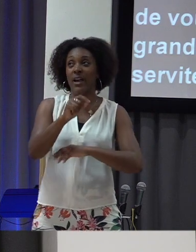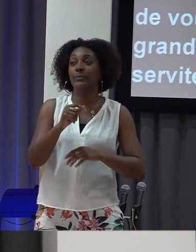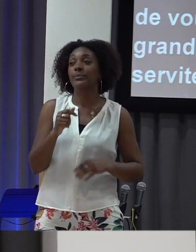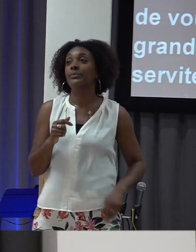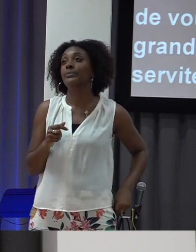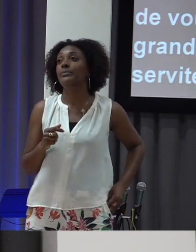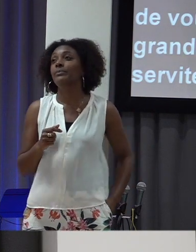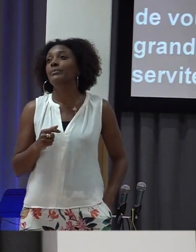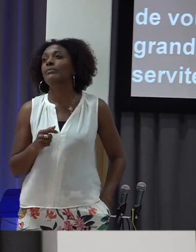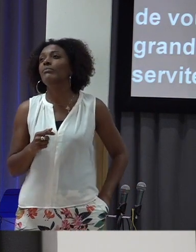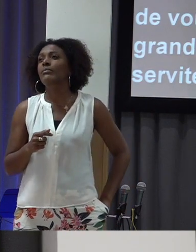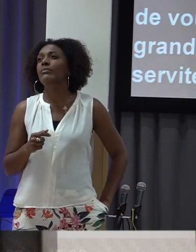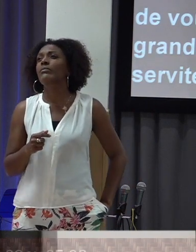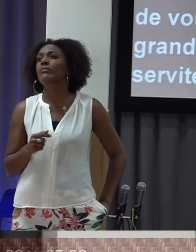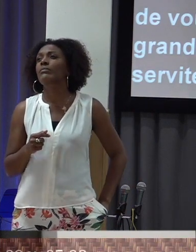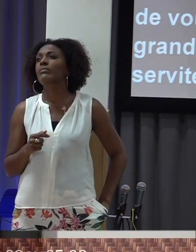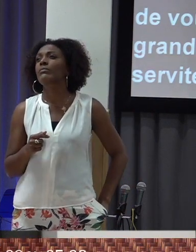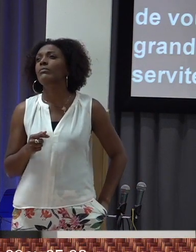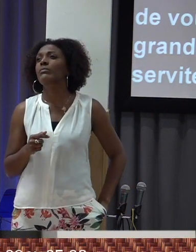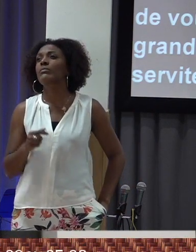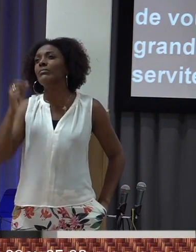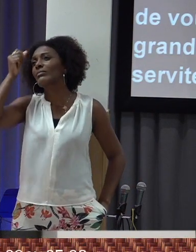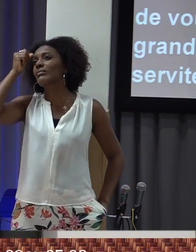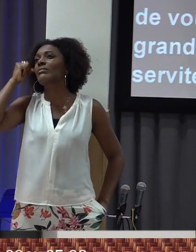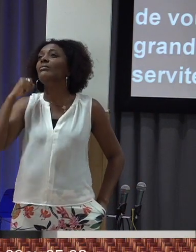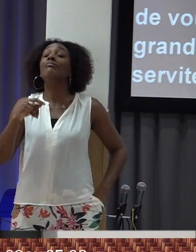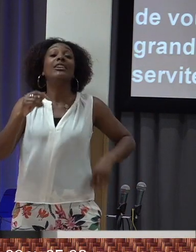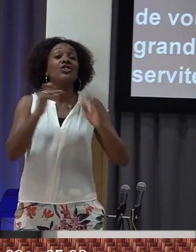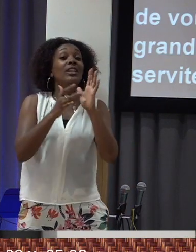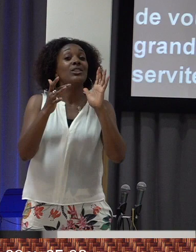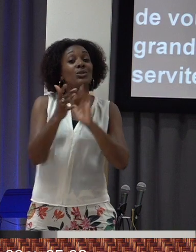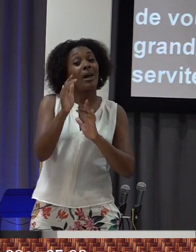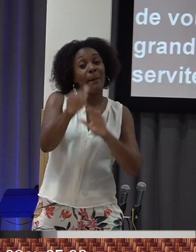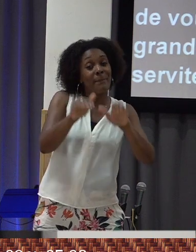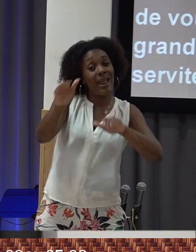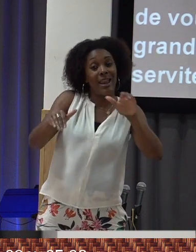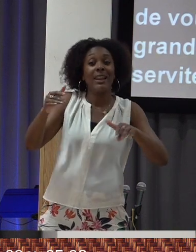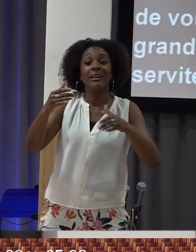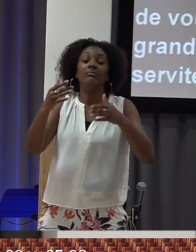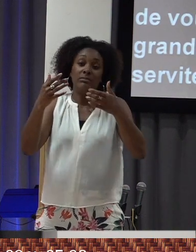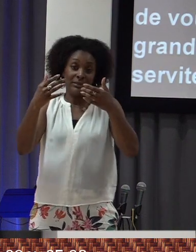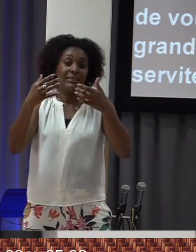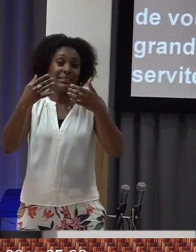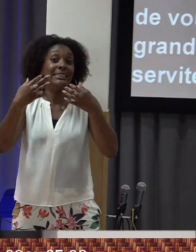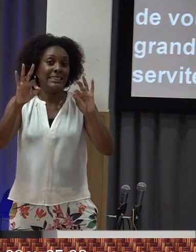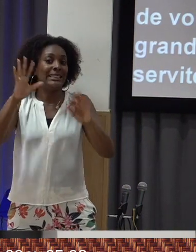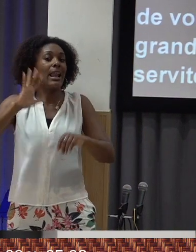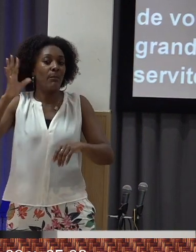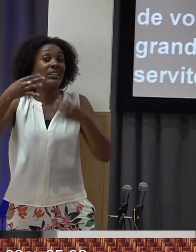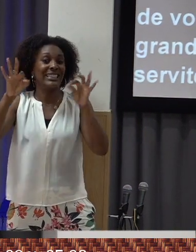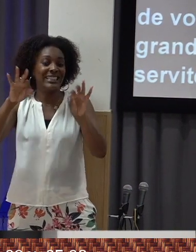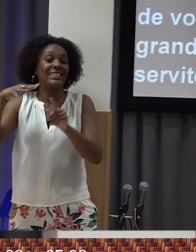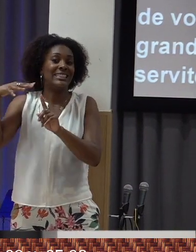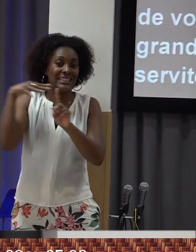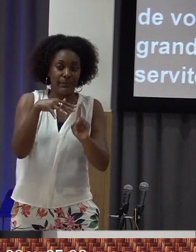Matthieu 20, versets 25 à 28. Alors, Jésus appela donc les 10 disciples, ils étaient 10 à ce moment-là,